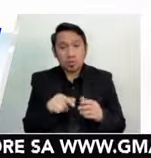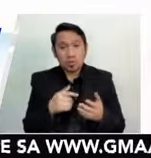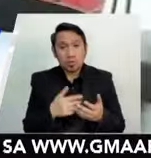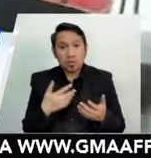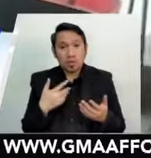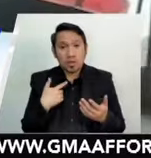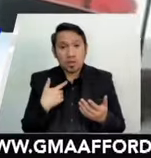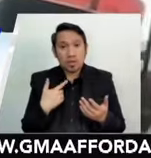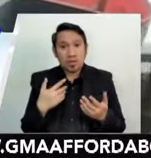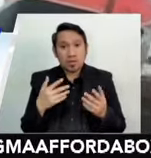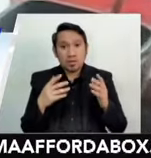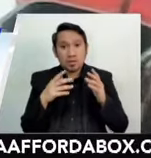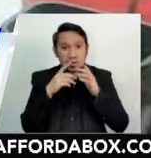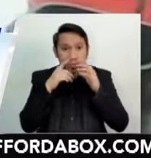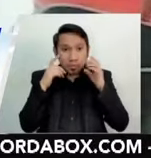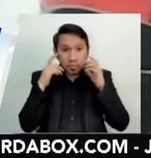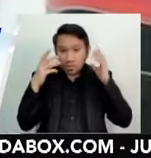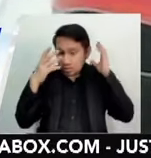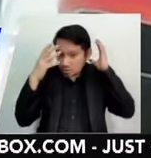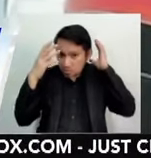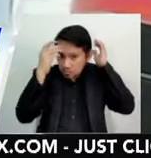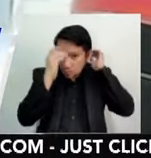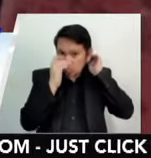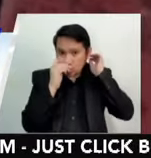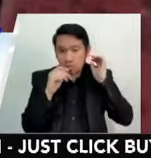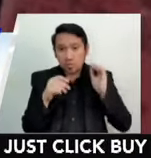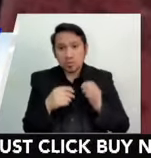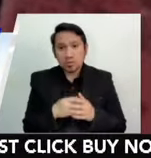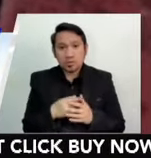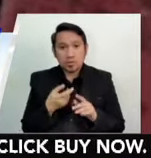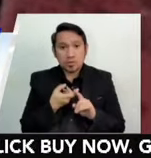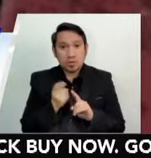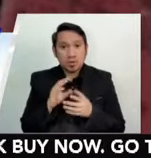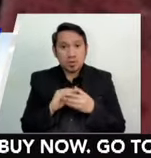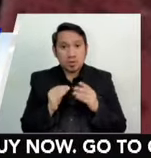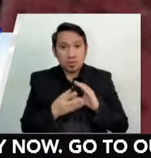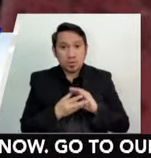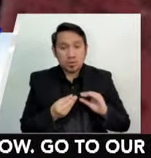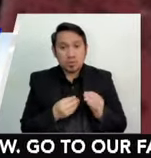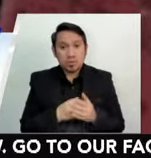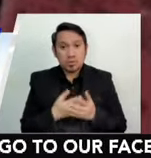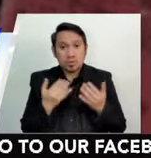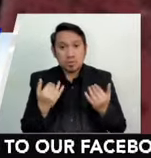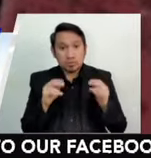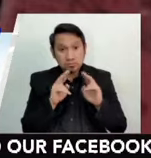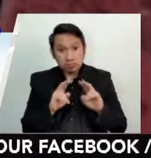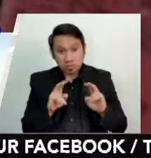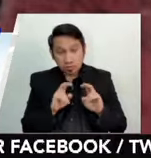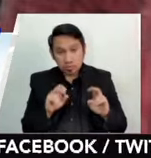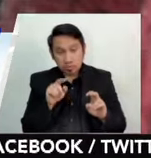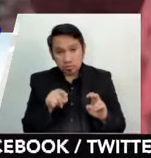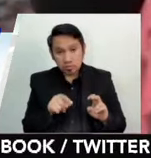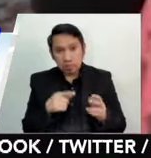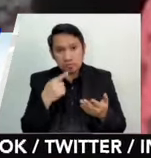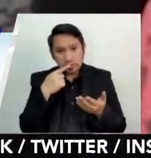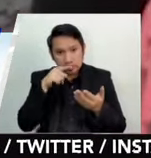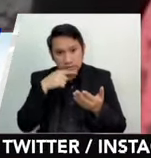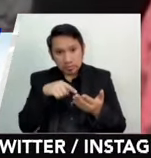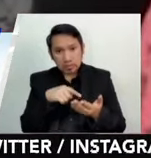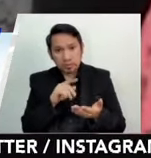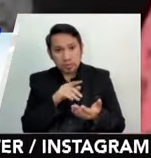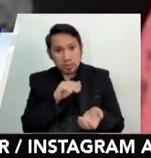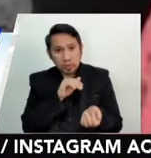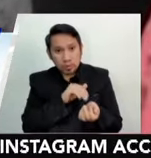ang dumukot sa kanya, batay naman sa kwento ng biktima. Sa inisyal na resulta ng medical examination sa bata, nakitaan